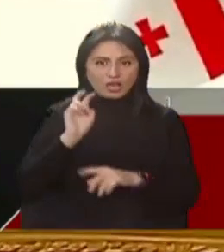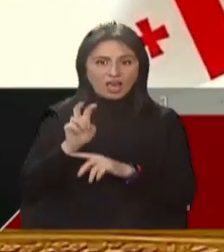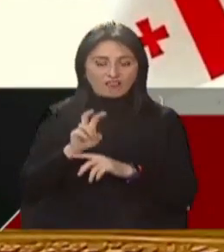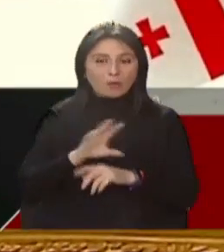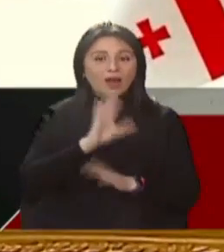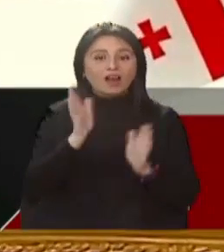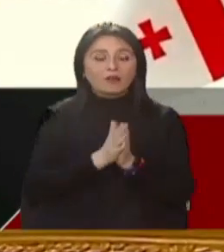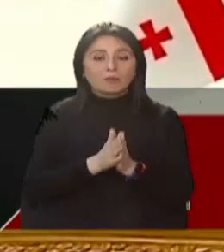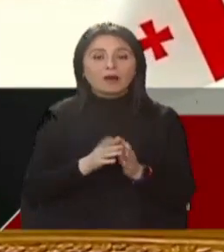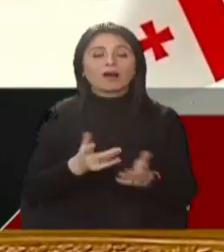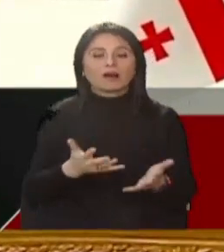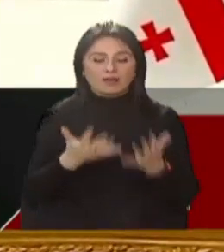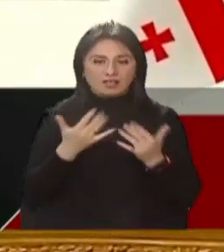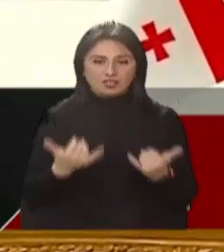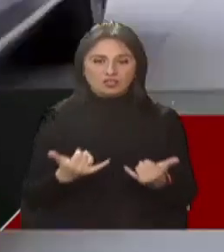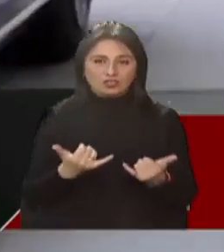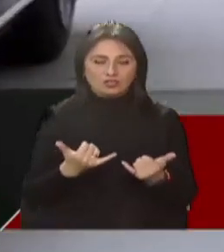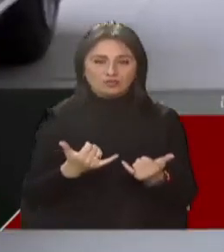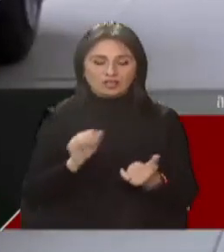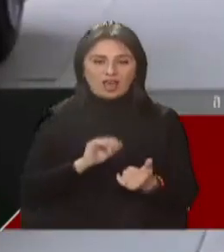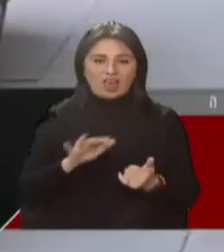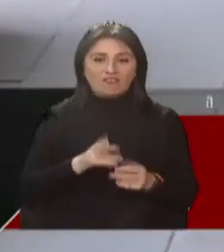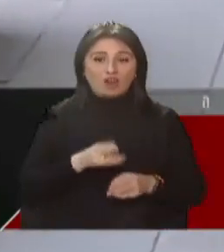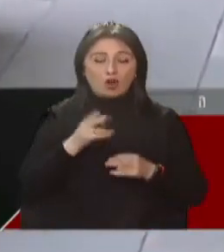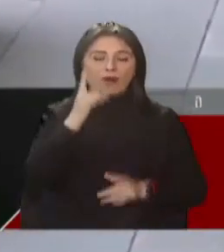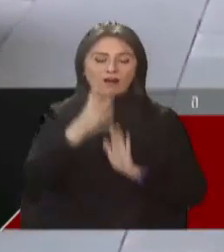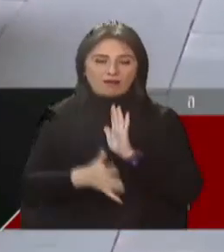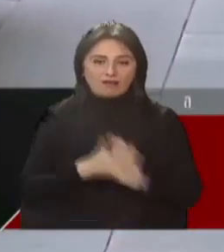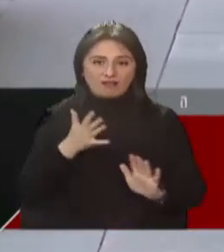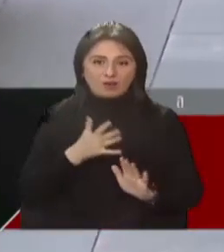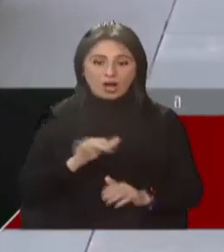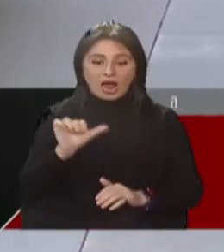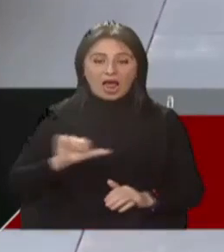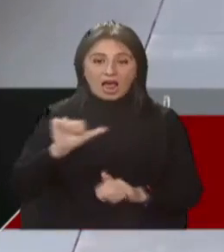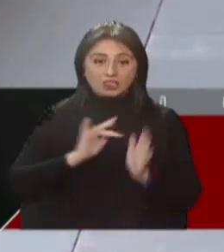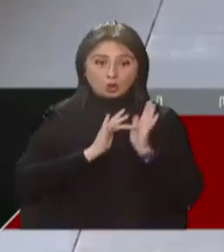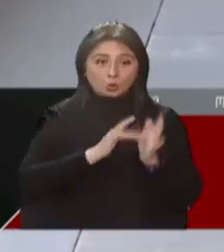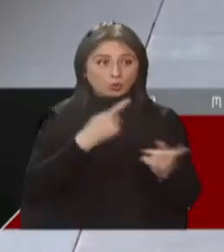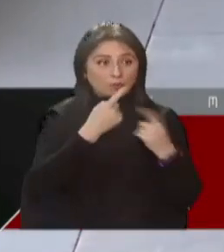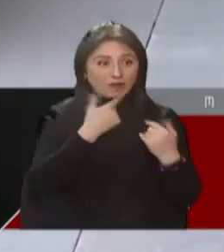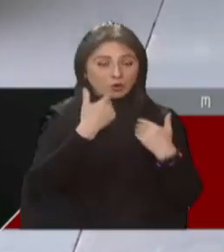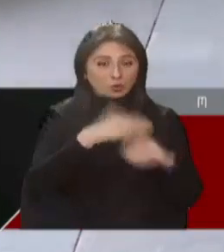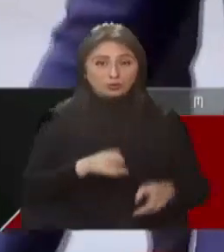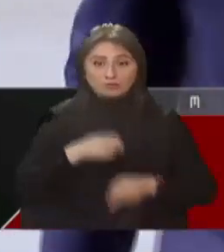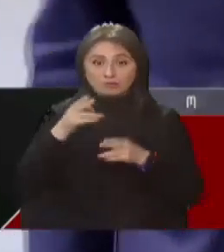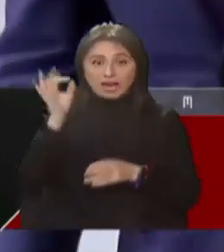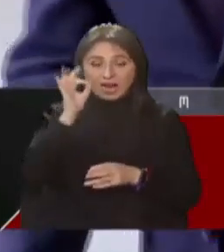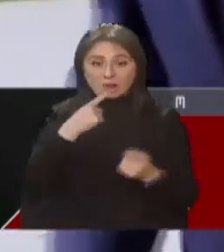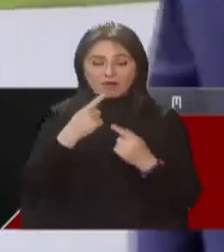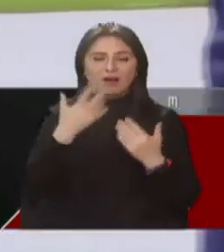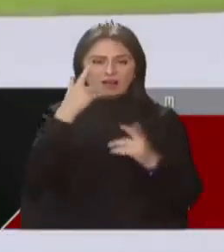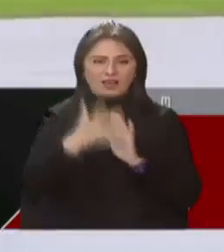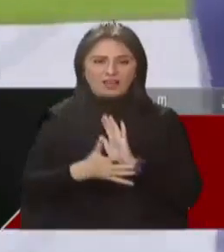Თუმცა ყველაფერი შედარებით ცხადი პირველივე დასავლური ვიზიტისას გახდა, როცა აზიურ ტურნეს პირველი ვიზიტი გერმანიაში